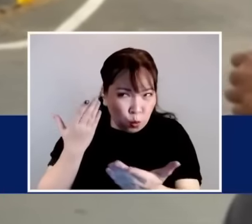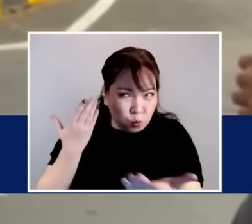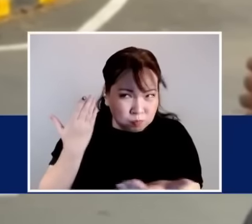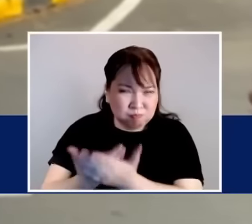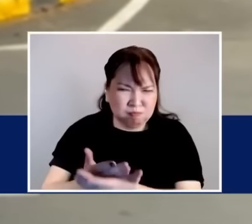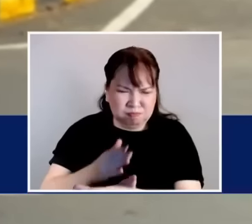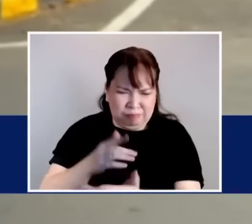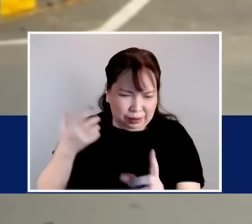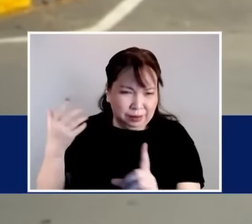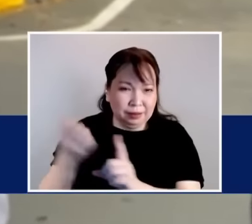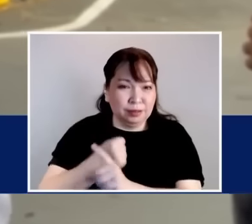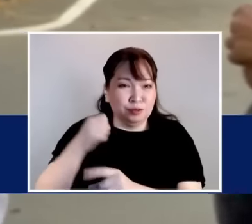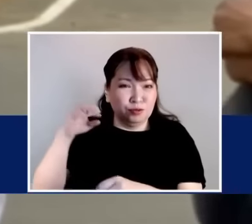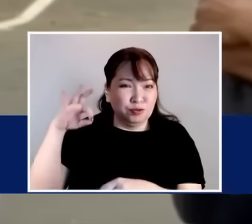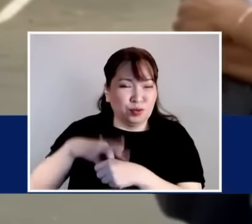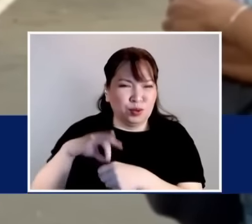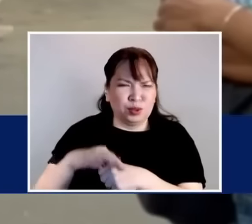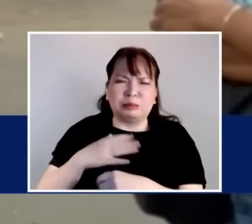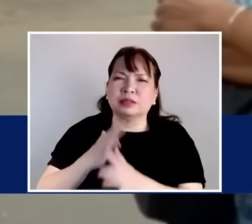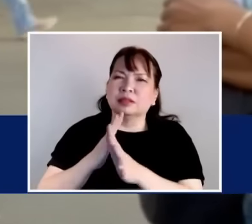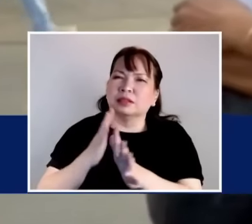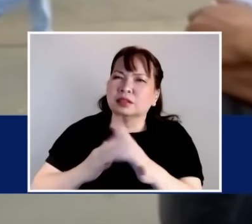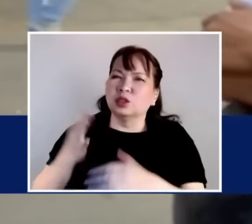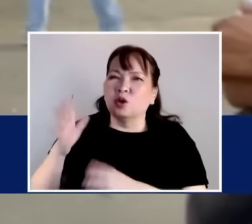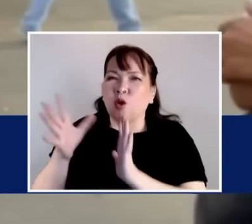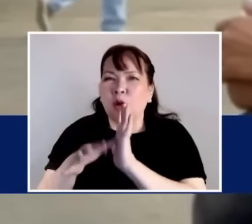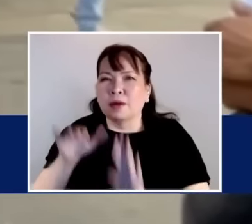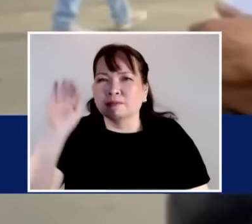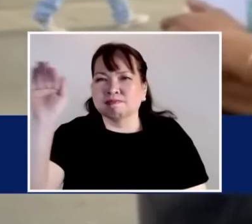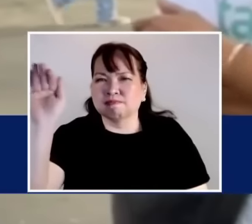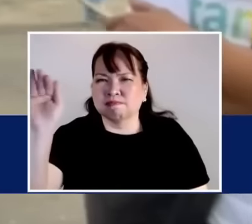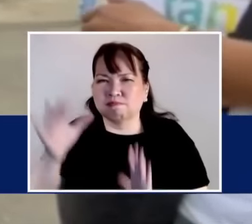lang. Sana naman kumilos ang Comelec.